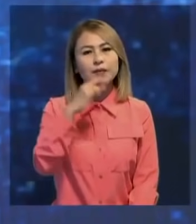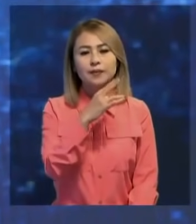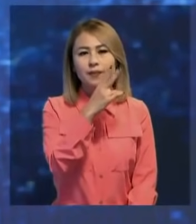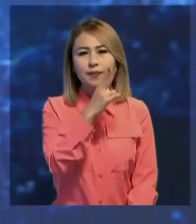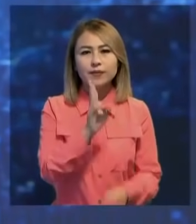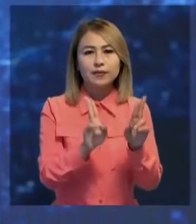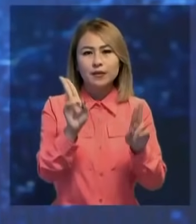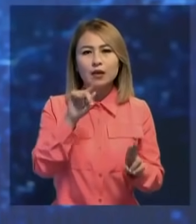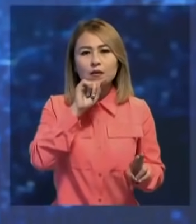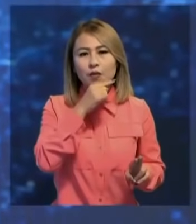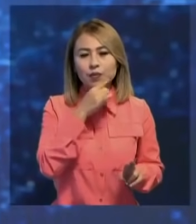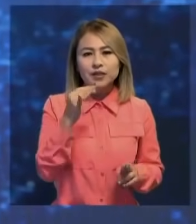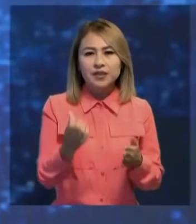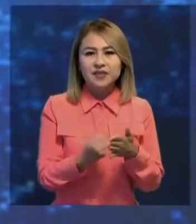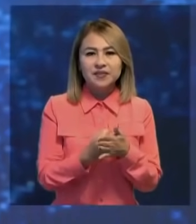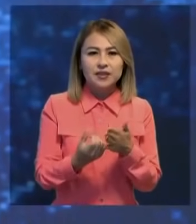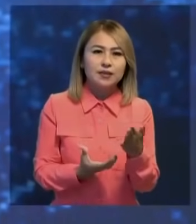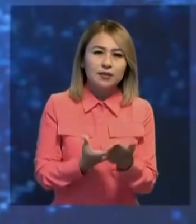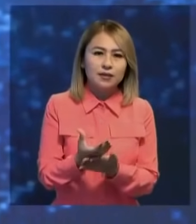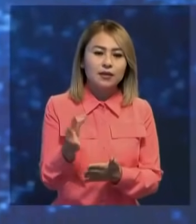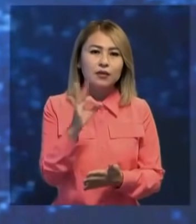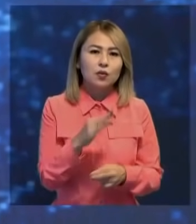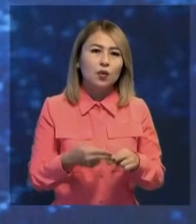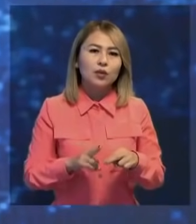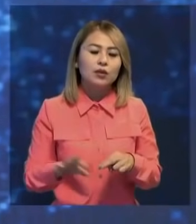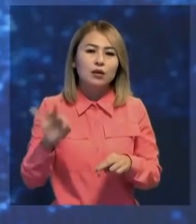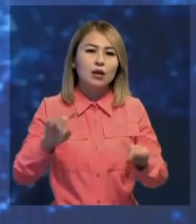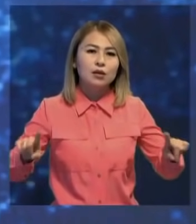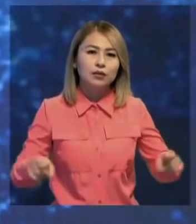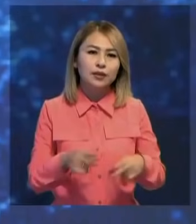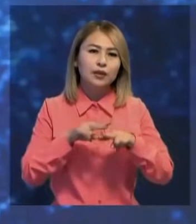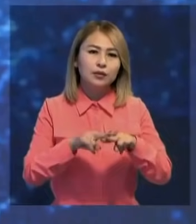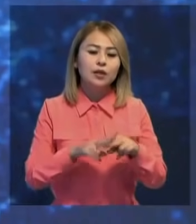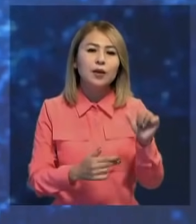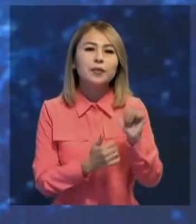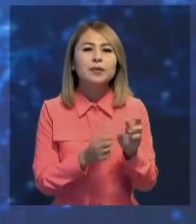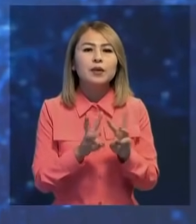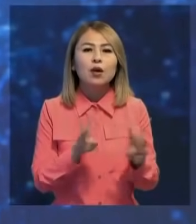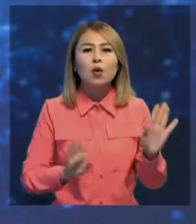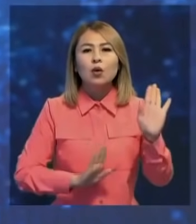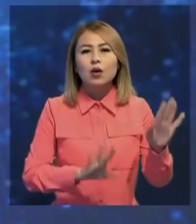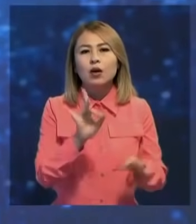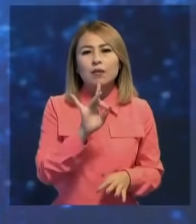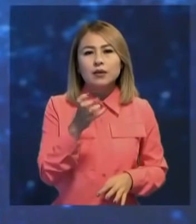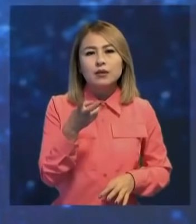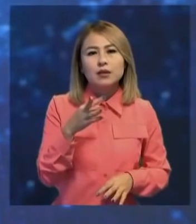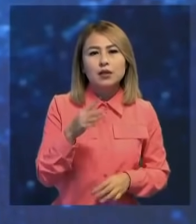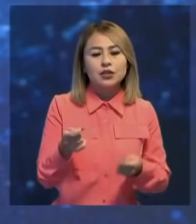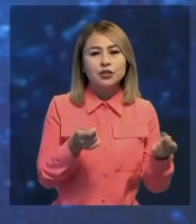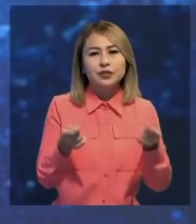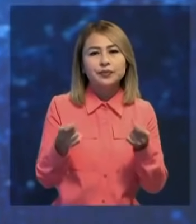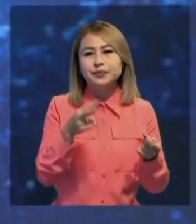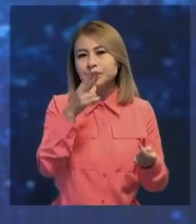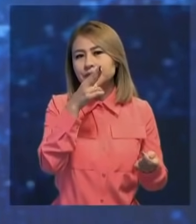Қазақстан Корея стратегиялық экономикалық және инвестициялық серіктестігін одан әрі дамыту. Елордада премьер-министрдің орынбасары